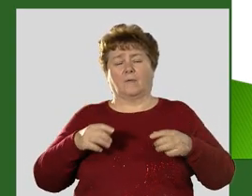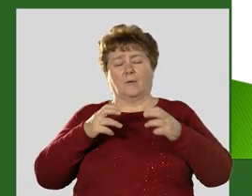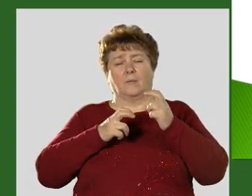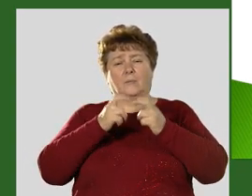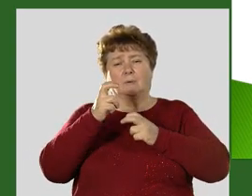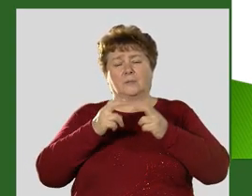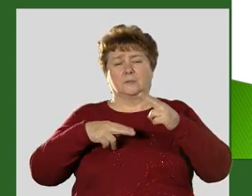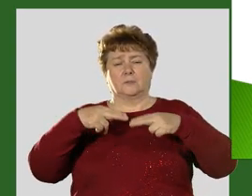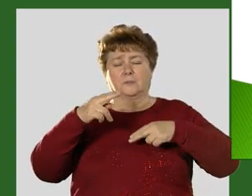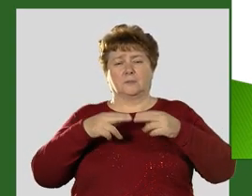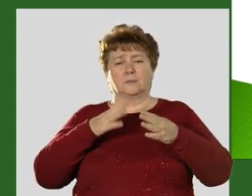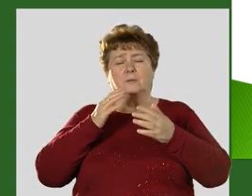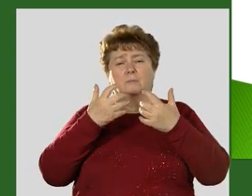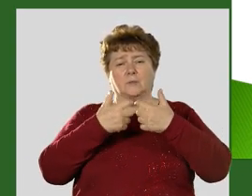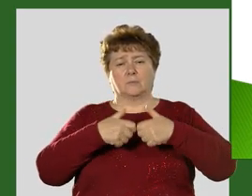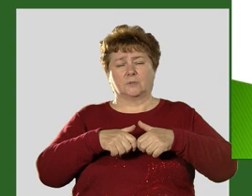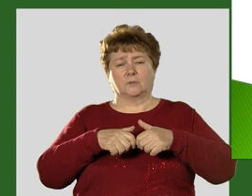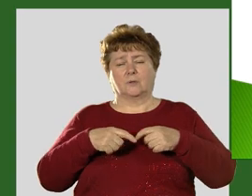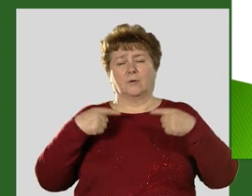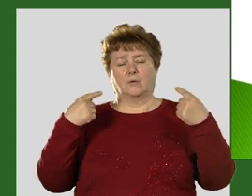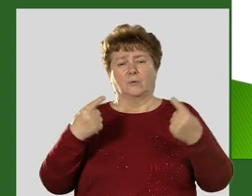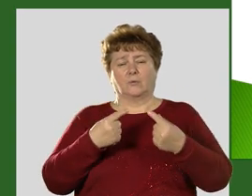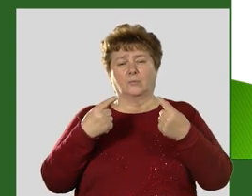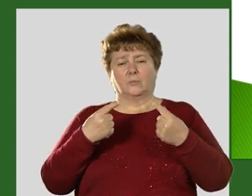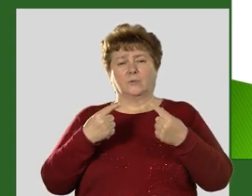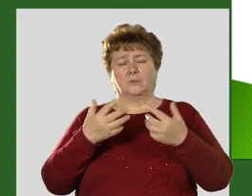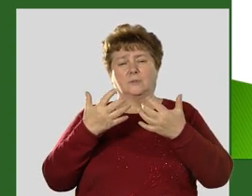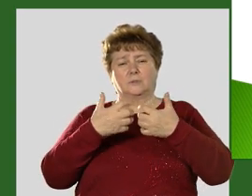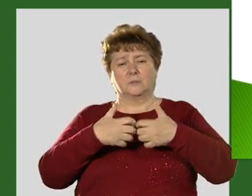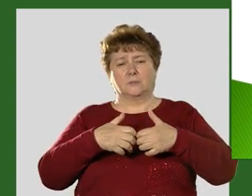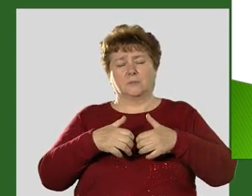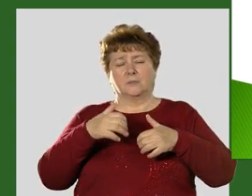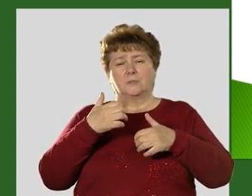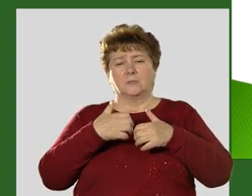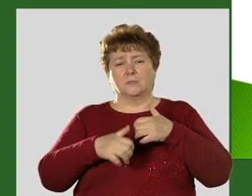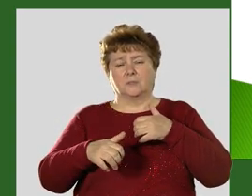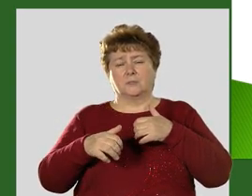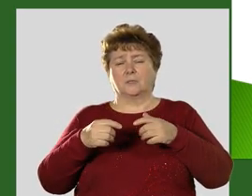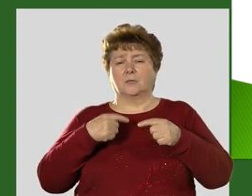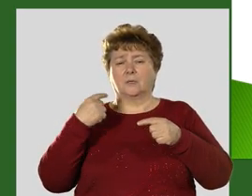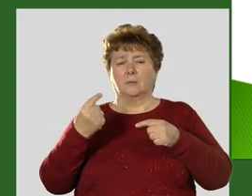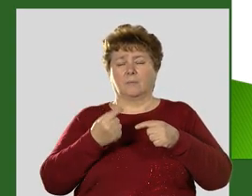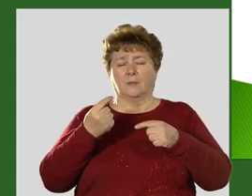предприятий строительной промышленности крупных, средних или мелких.